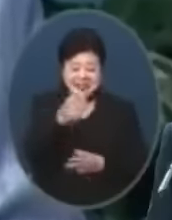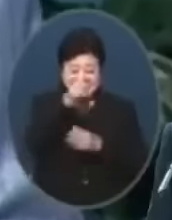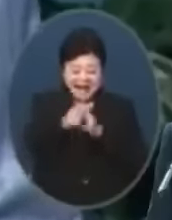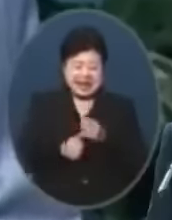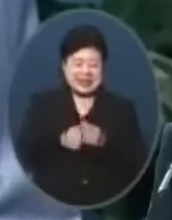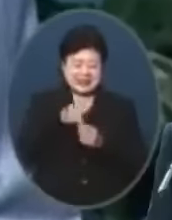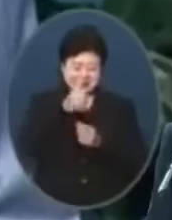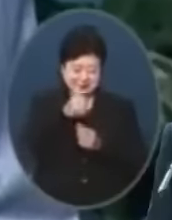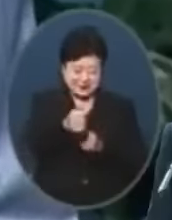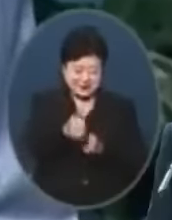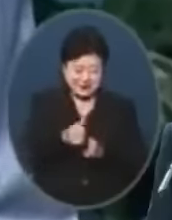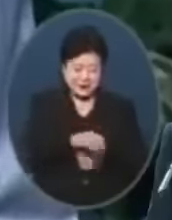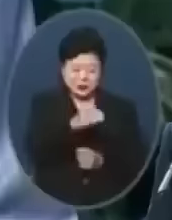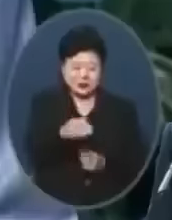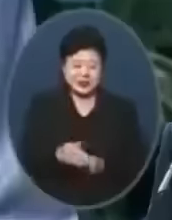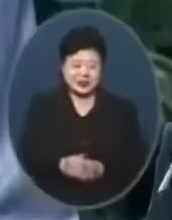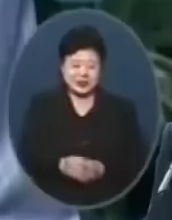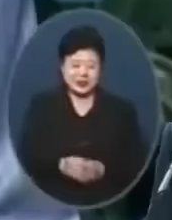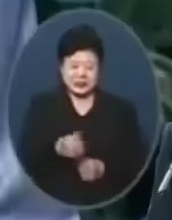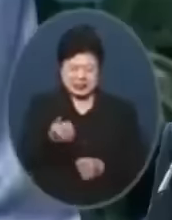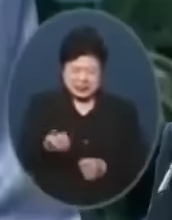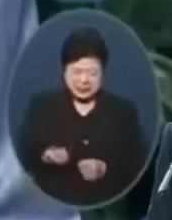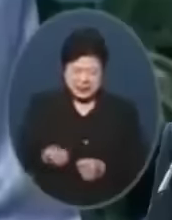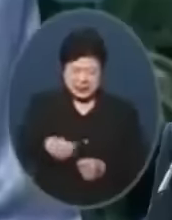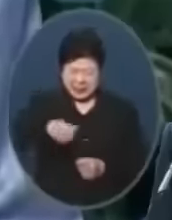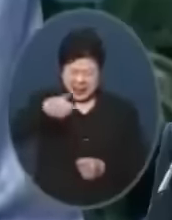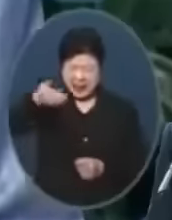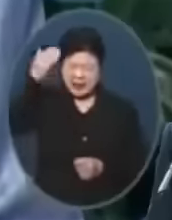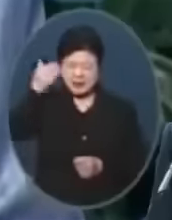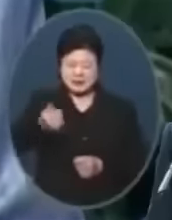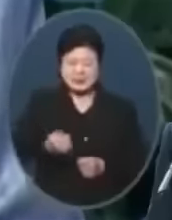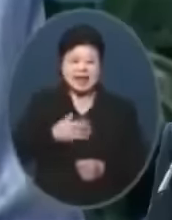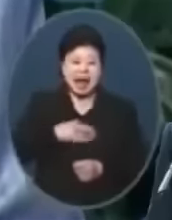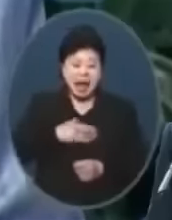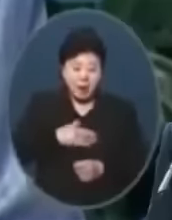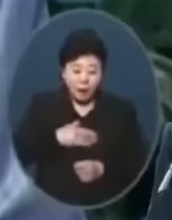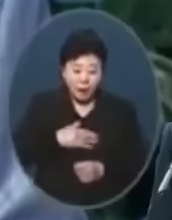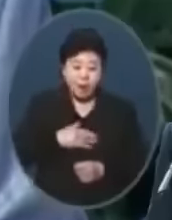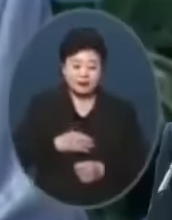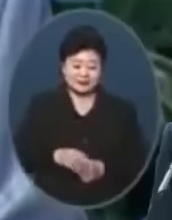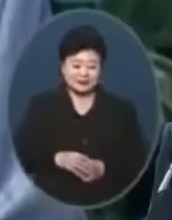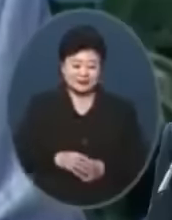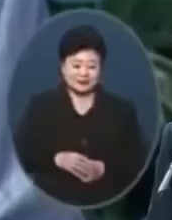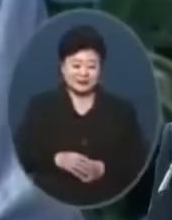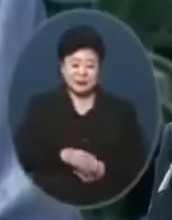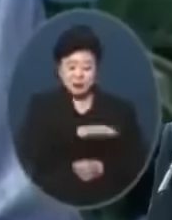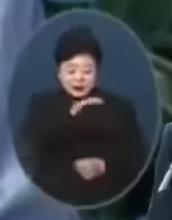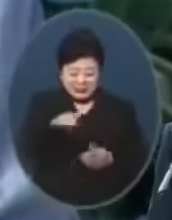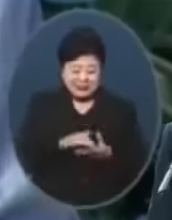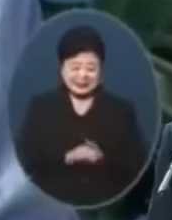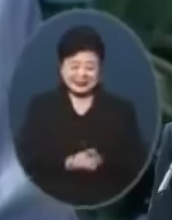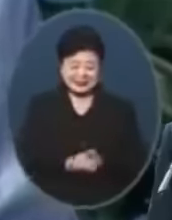하나님이 우리를 만세전에 미리 아시고 우리를